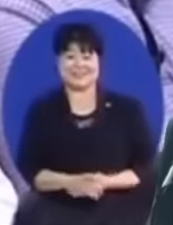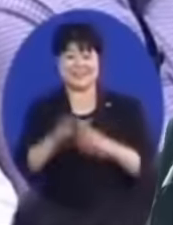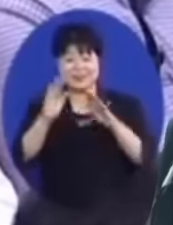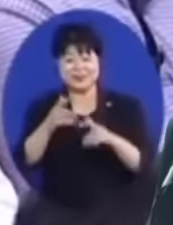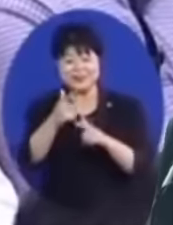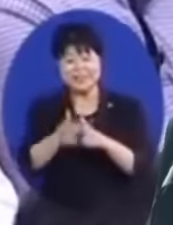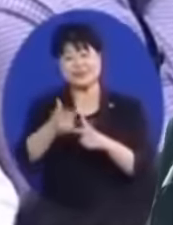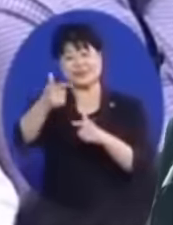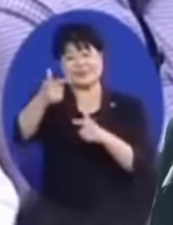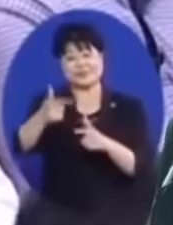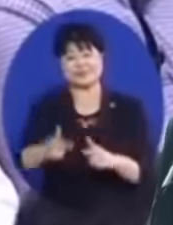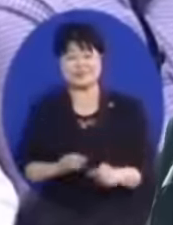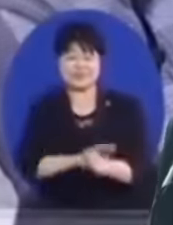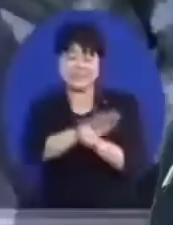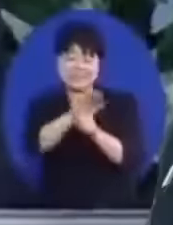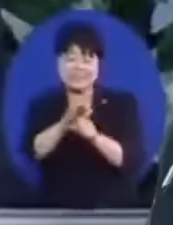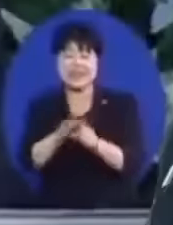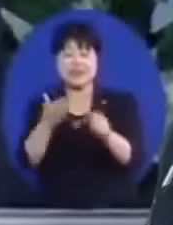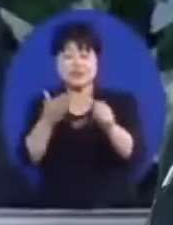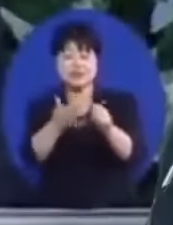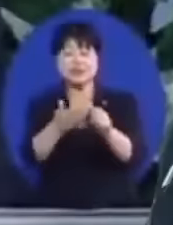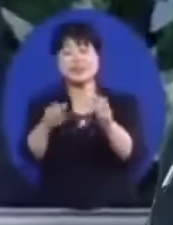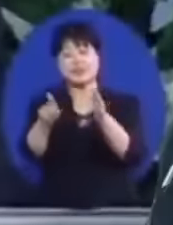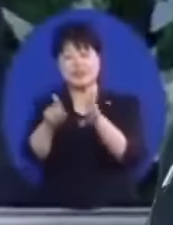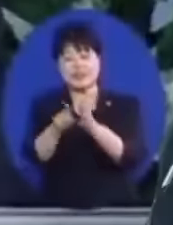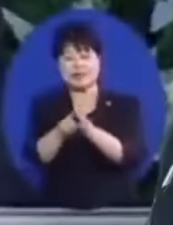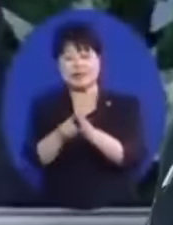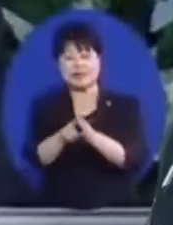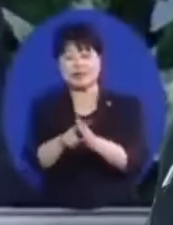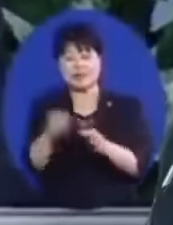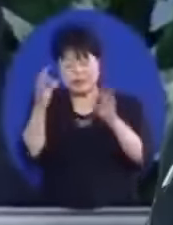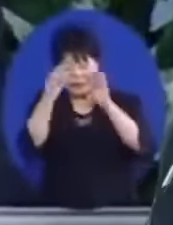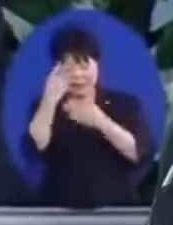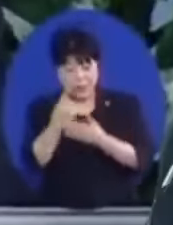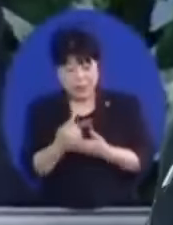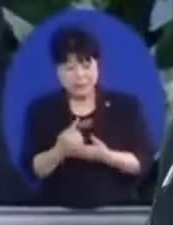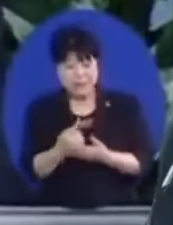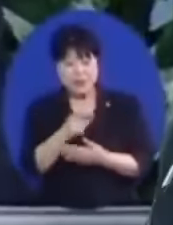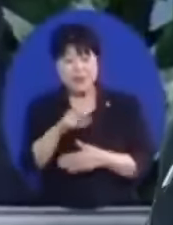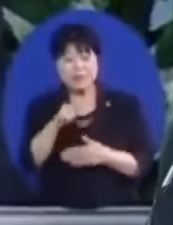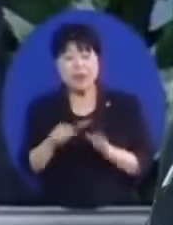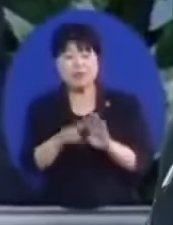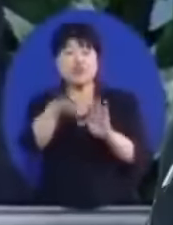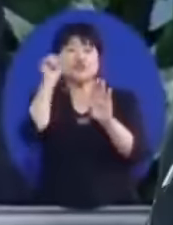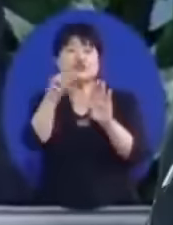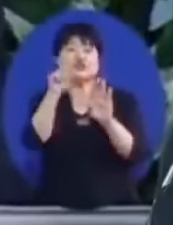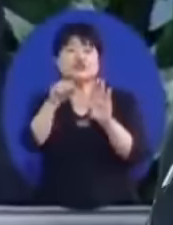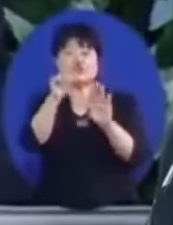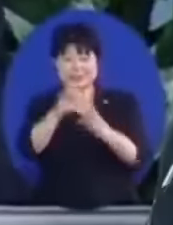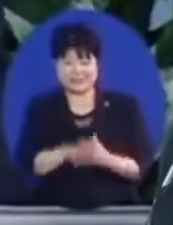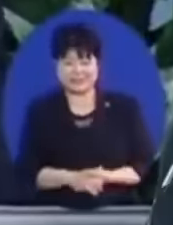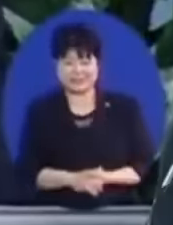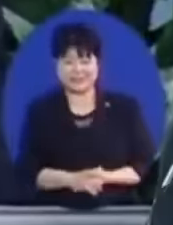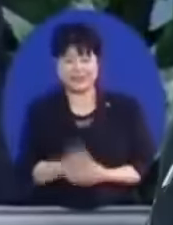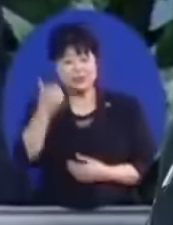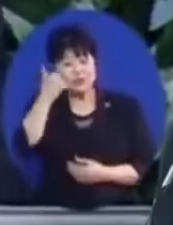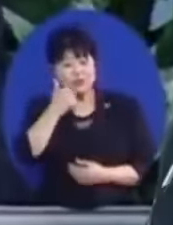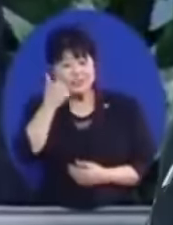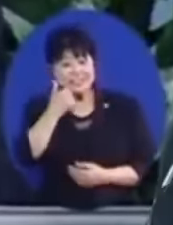오늘 예수님은 이 사랑을 우리에게 주시기 위해서 우리에게 찾아와서 우리 마음 문을 두들기고 있는 것입니다.